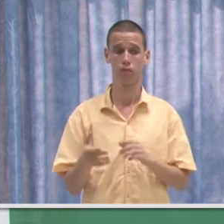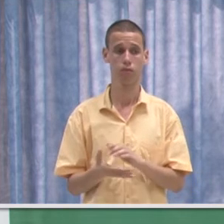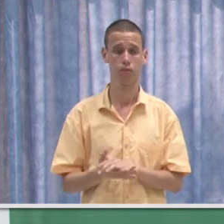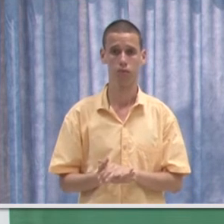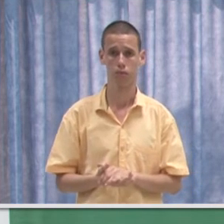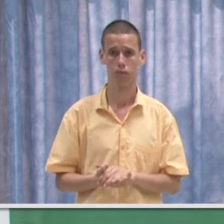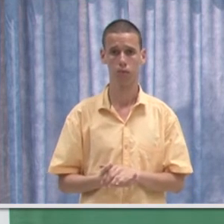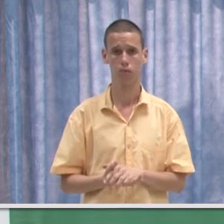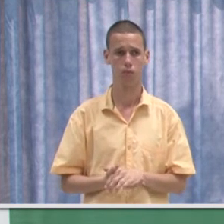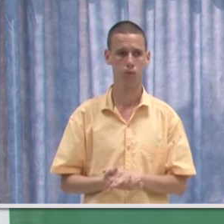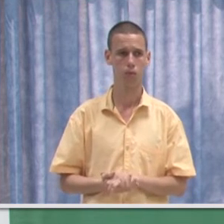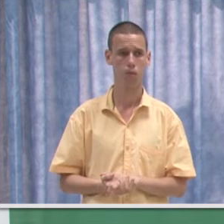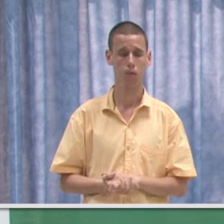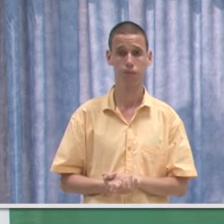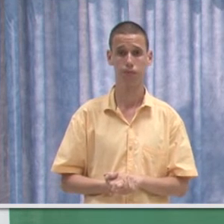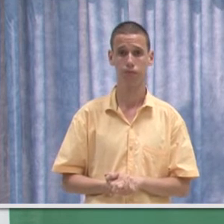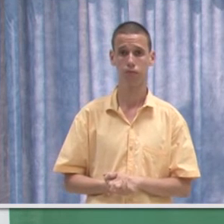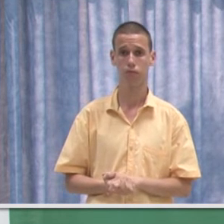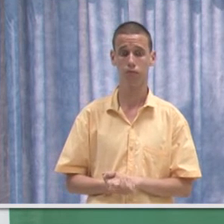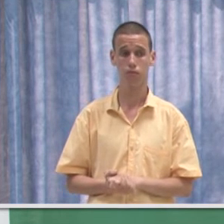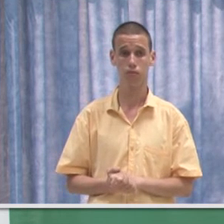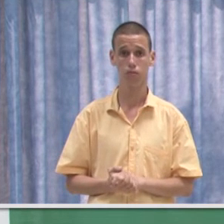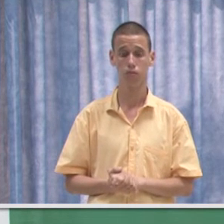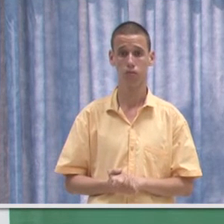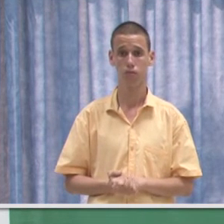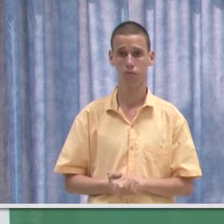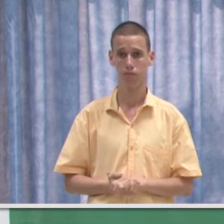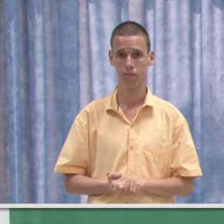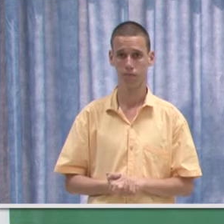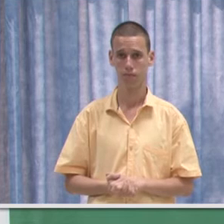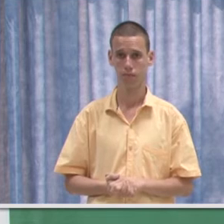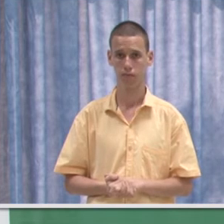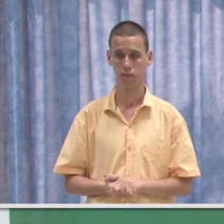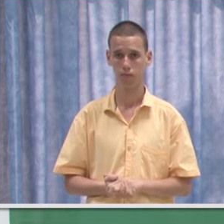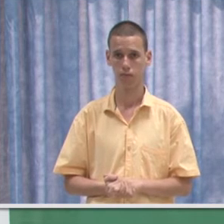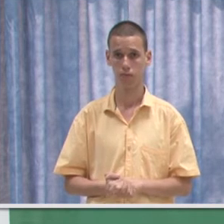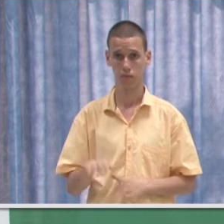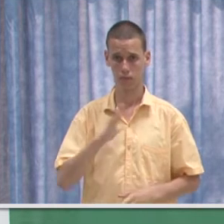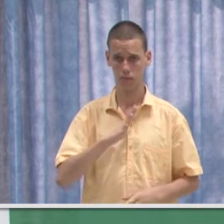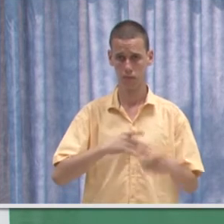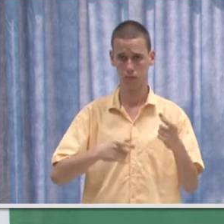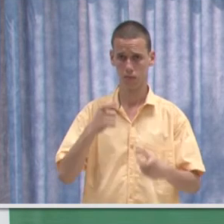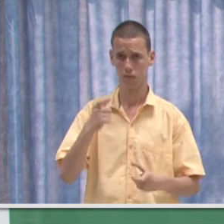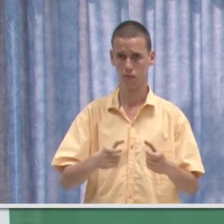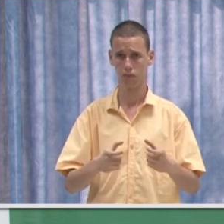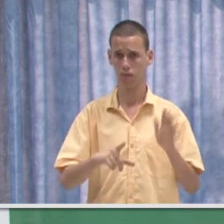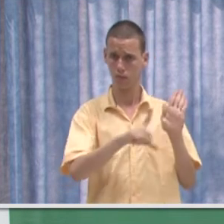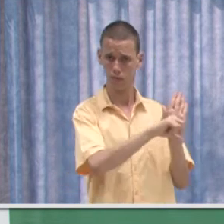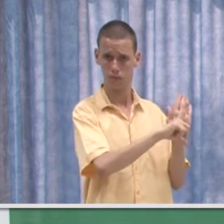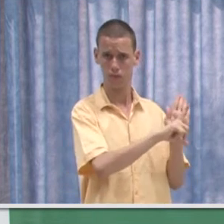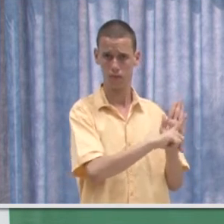que pas tout le monde qui a un message gathering, bien. Et moi, tout le temps, quelque chose comme